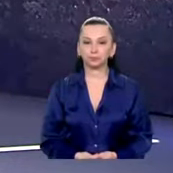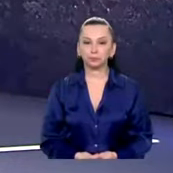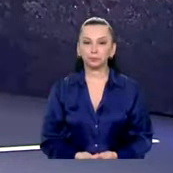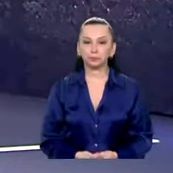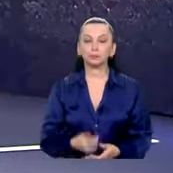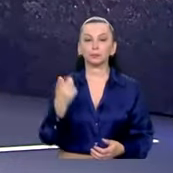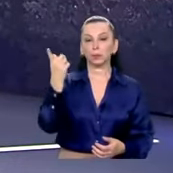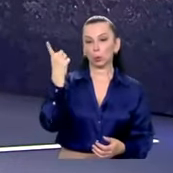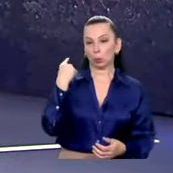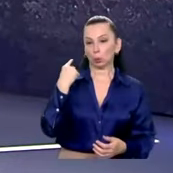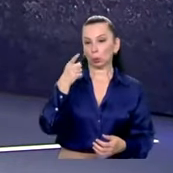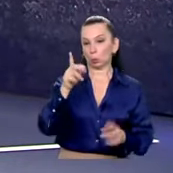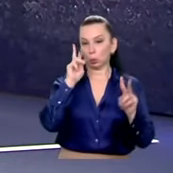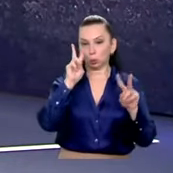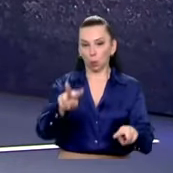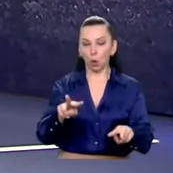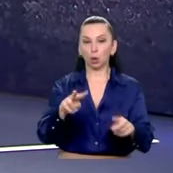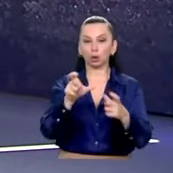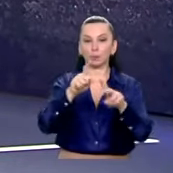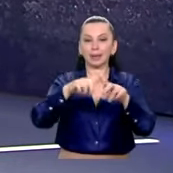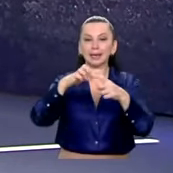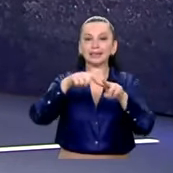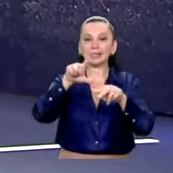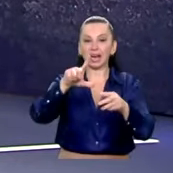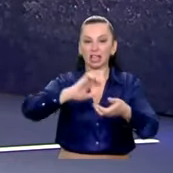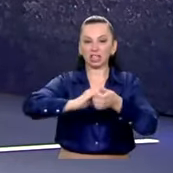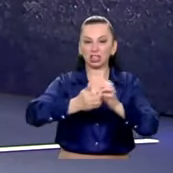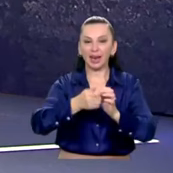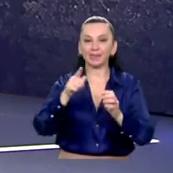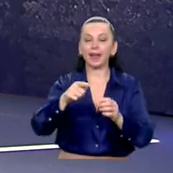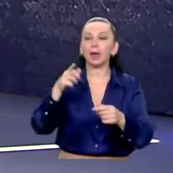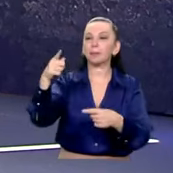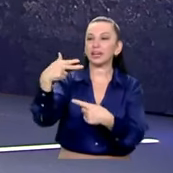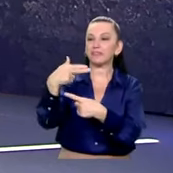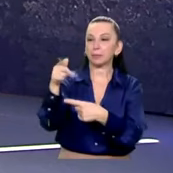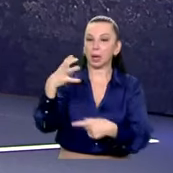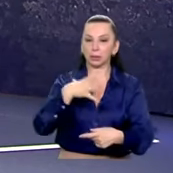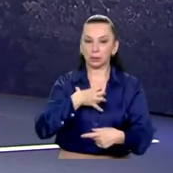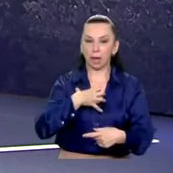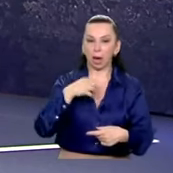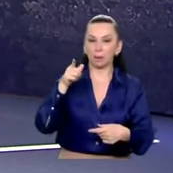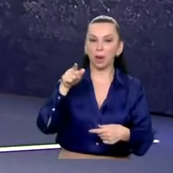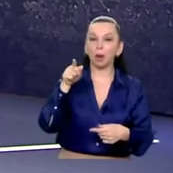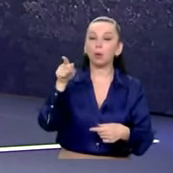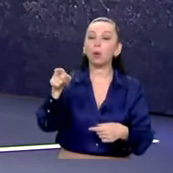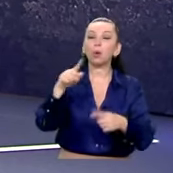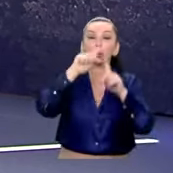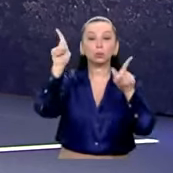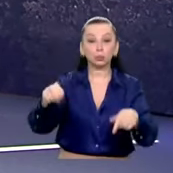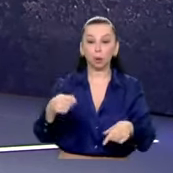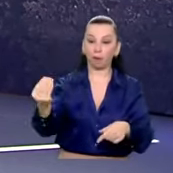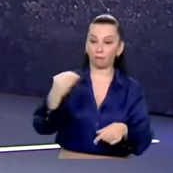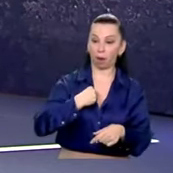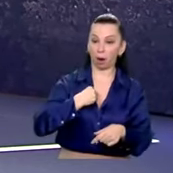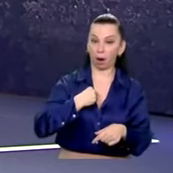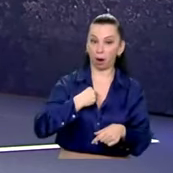Sevgili seyirciler, dün ekranlarınıza getirmiştik. Sarallar Çetesi bir işletmenin sahibini orayı kendilerine devretsin diye tehdit